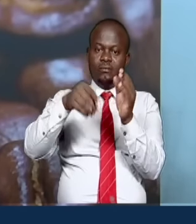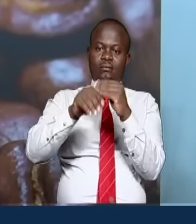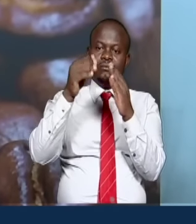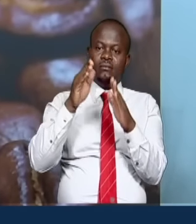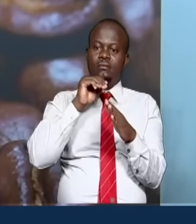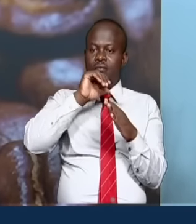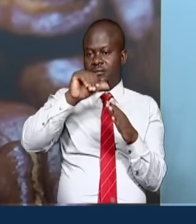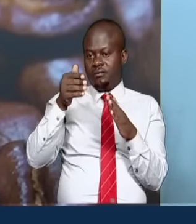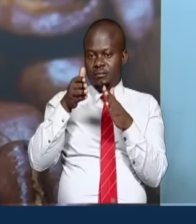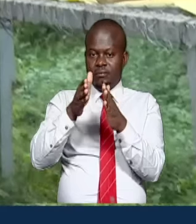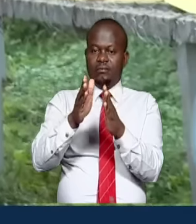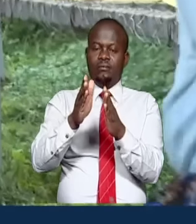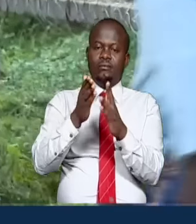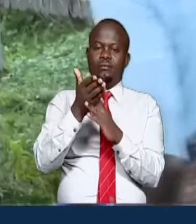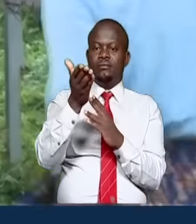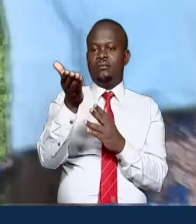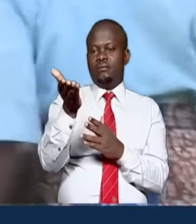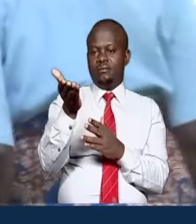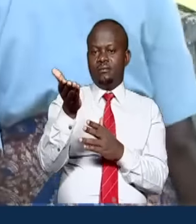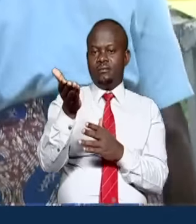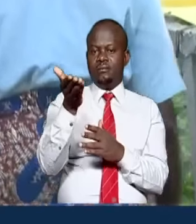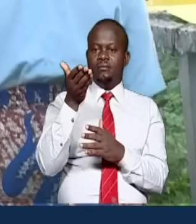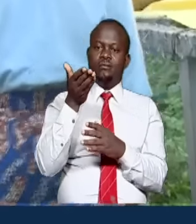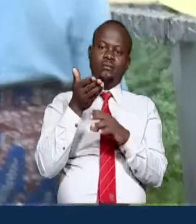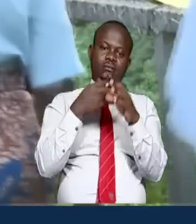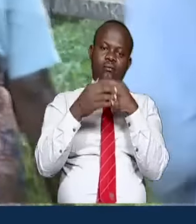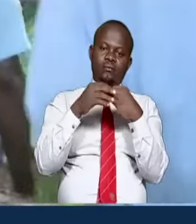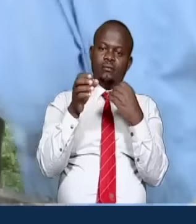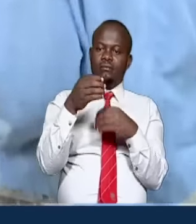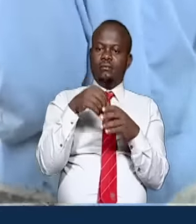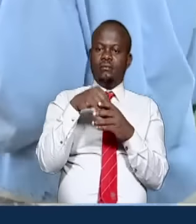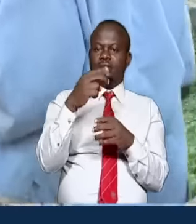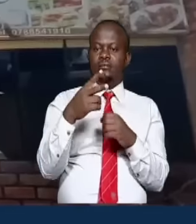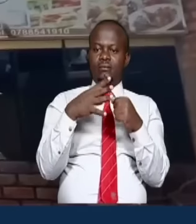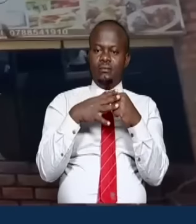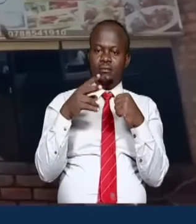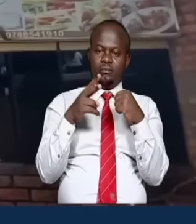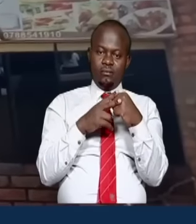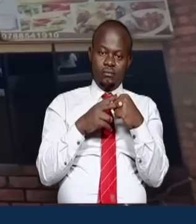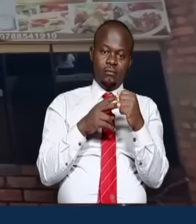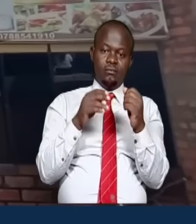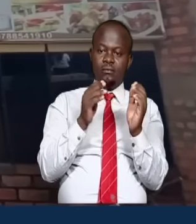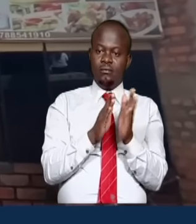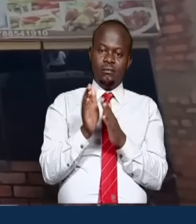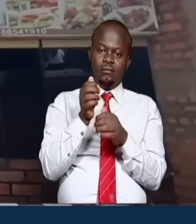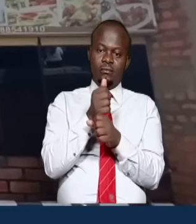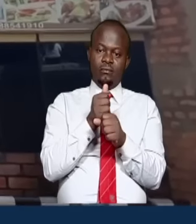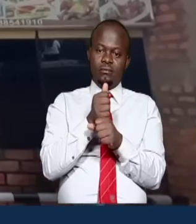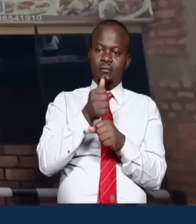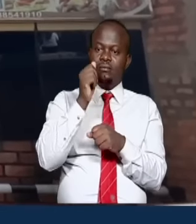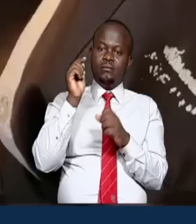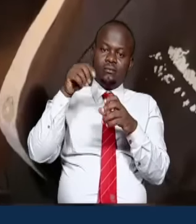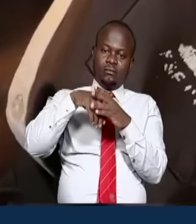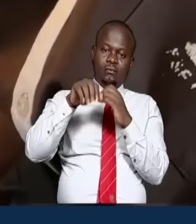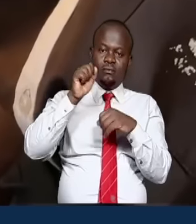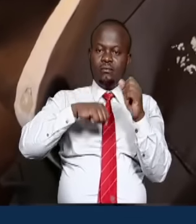itagize undi muntu icaho. Inganda ndetse na koperative 297 zitunganya ikawa nizo zitabiriye